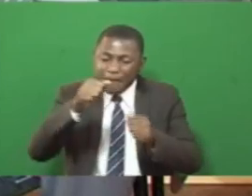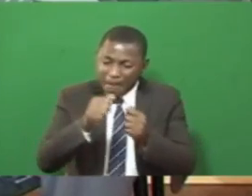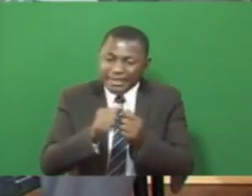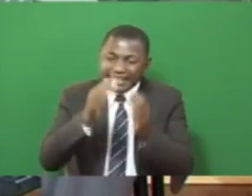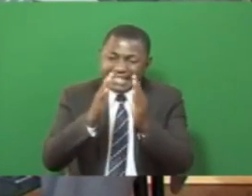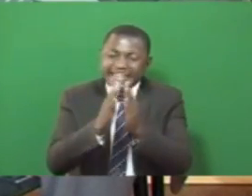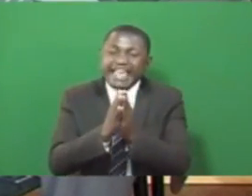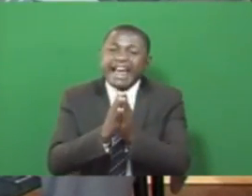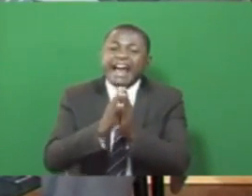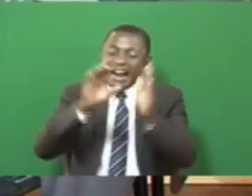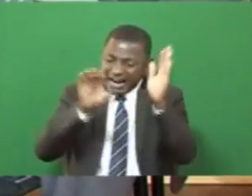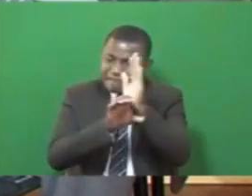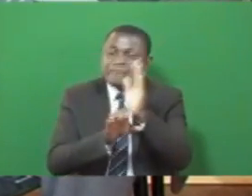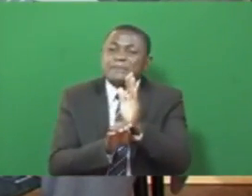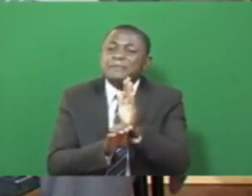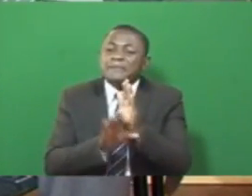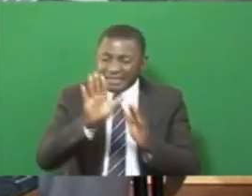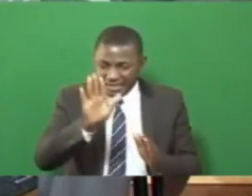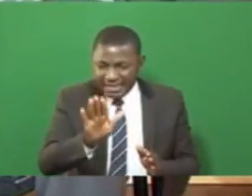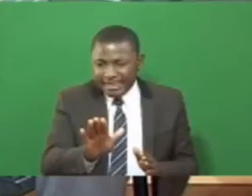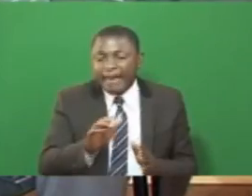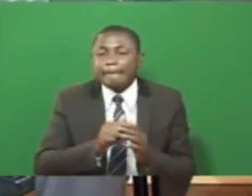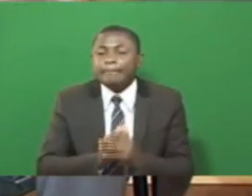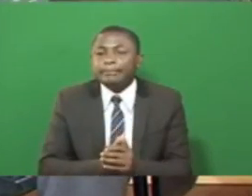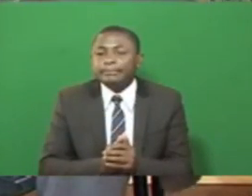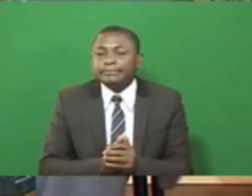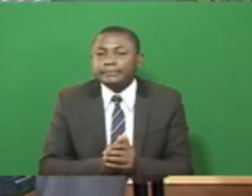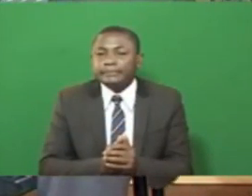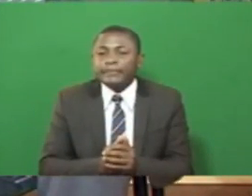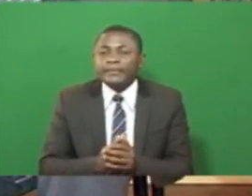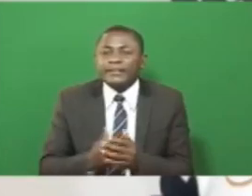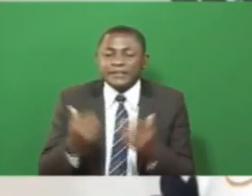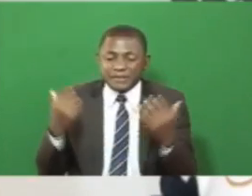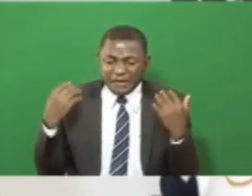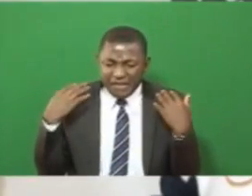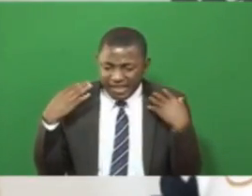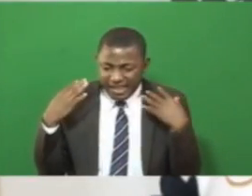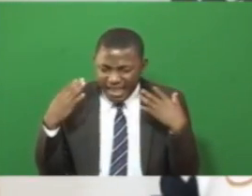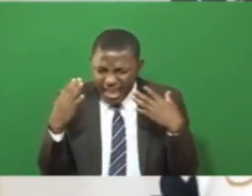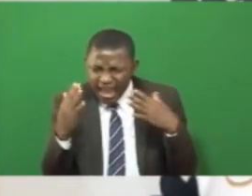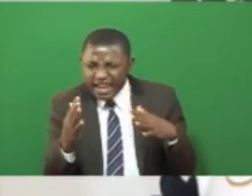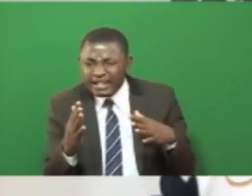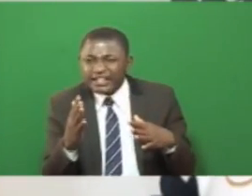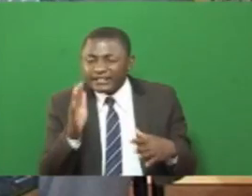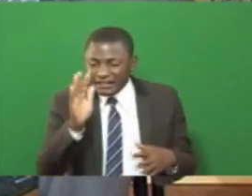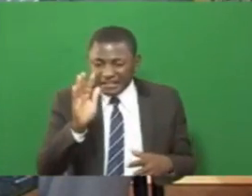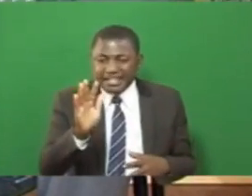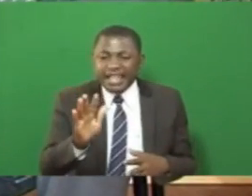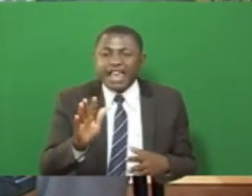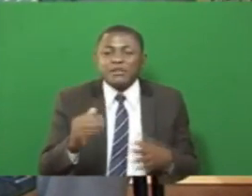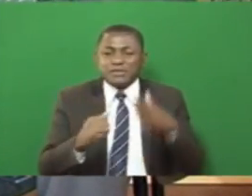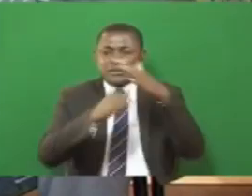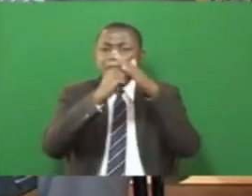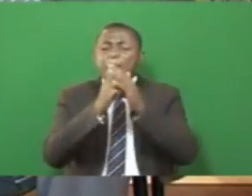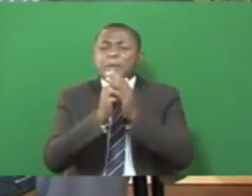mhenderera. Mhende dziya dzatakanzwa kuna Exodus paipa mitemo ine. Paipa mitemo ingirozi dzinenge dzichimupururudzira